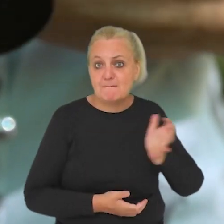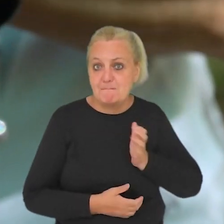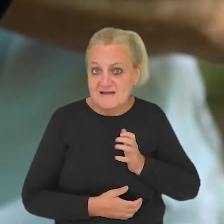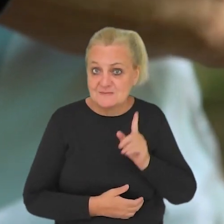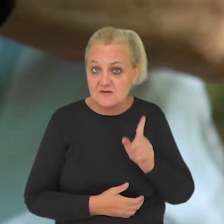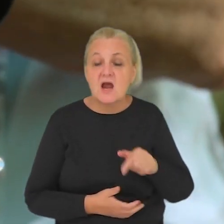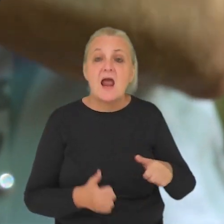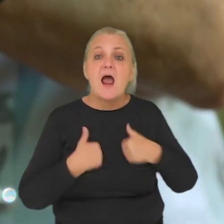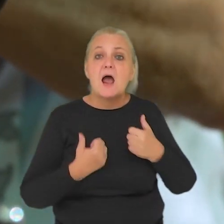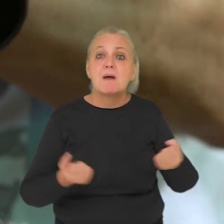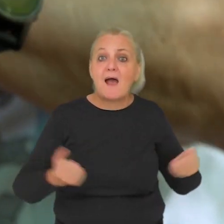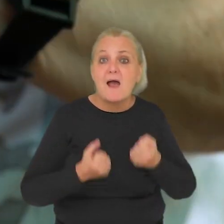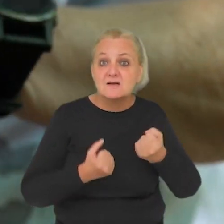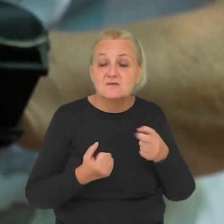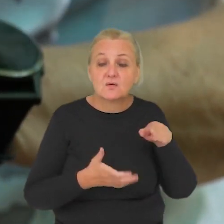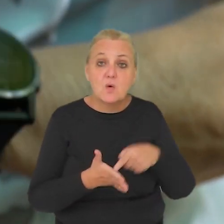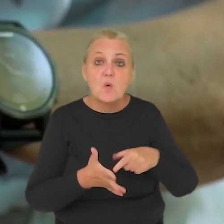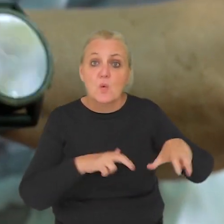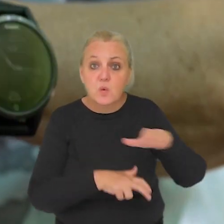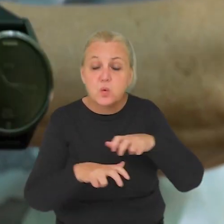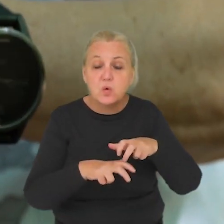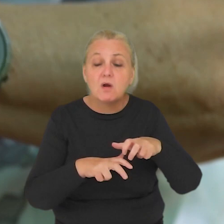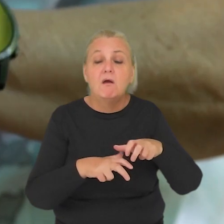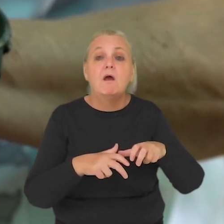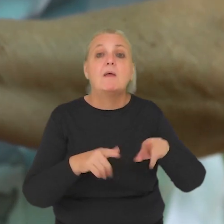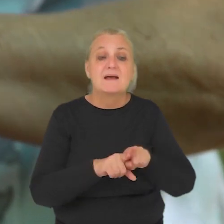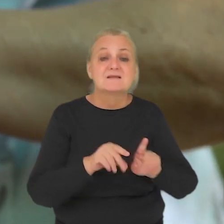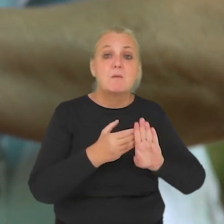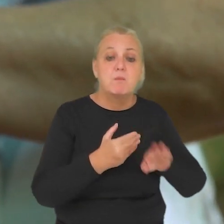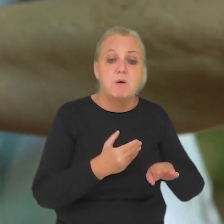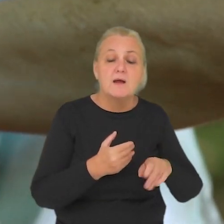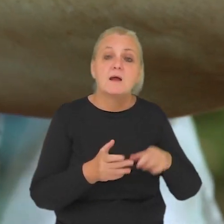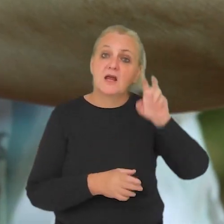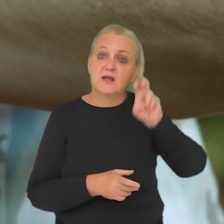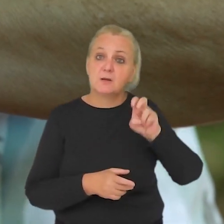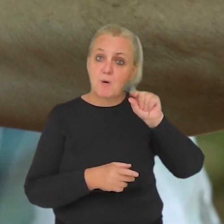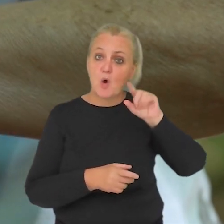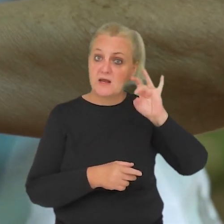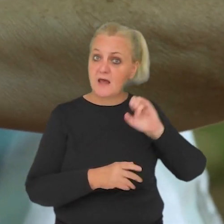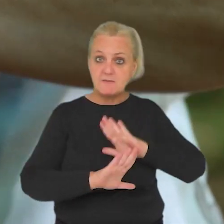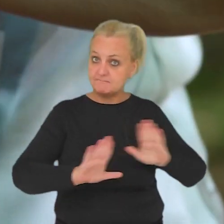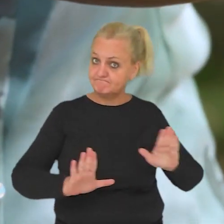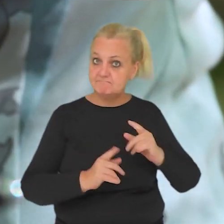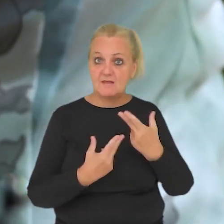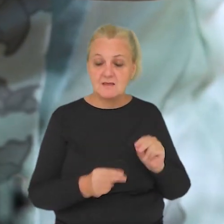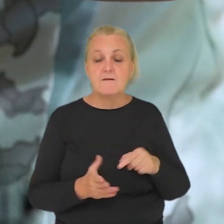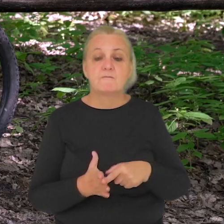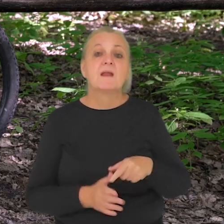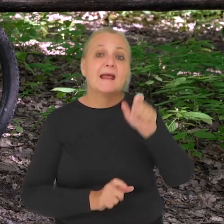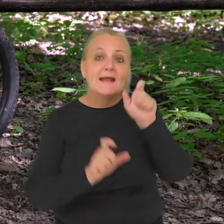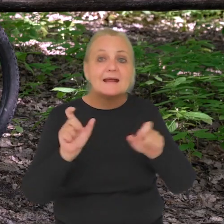było bezpiecznie, żeby nie dochodziło podczas aktywności ruchowej i po niej do hipoglikemii.